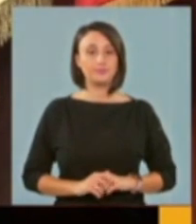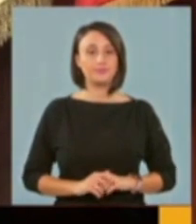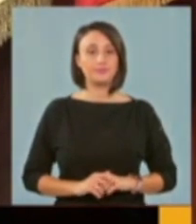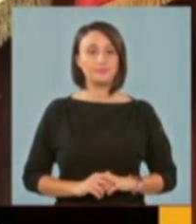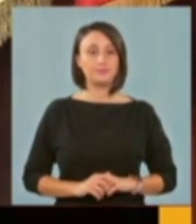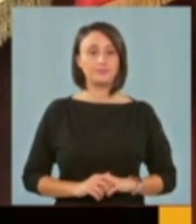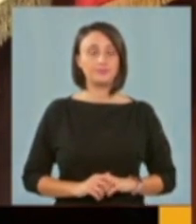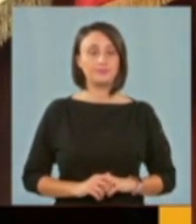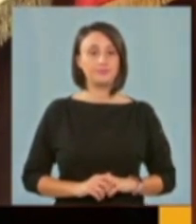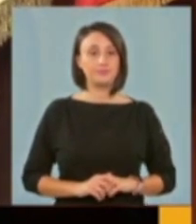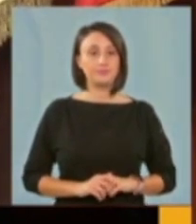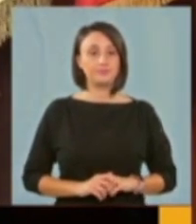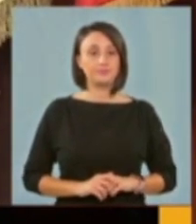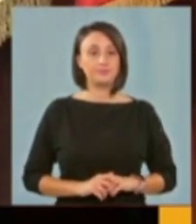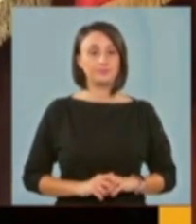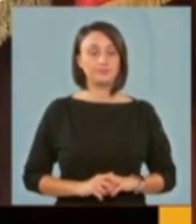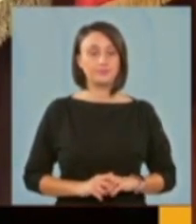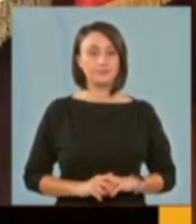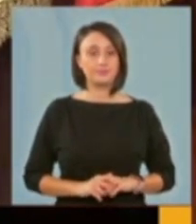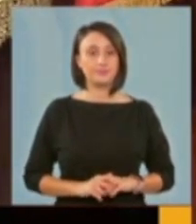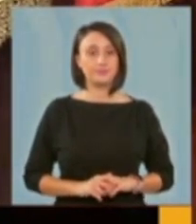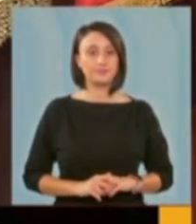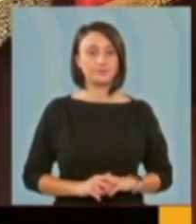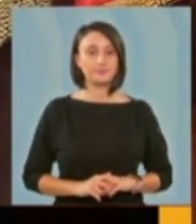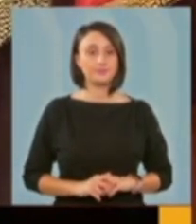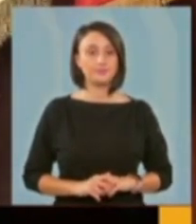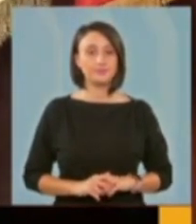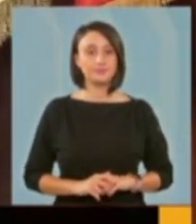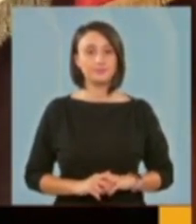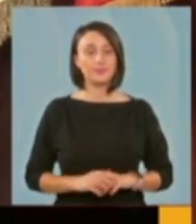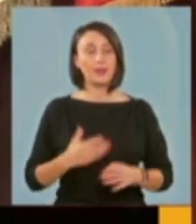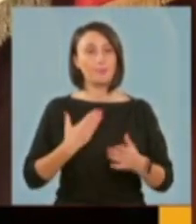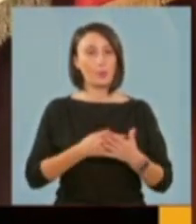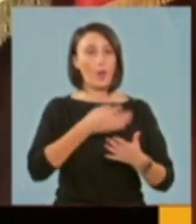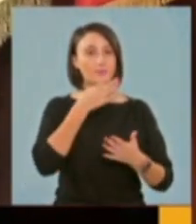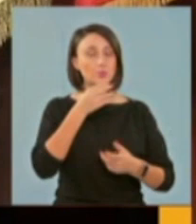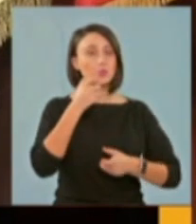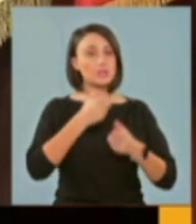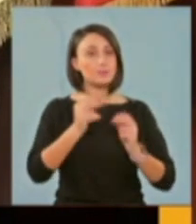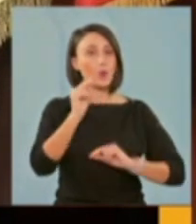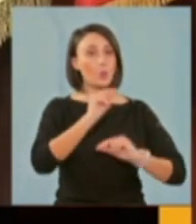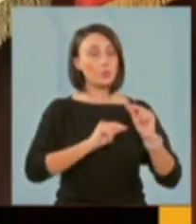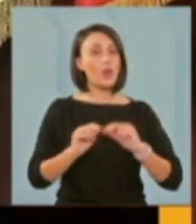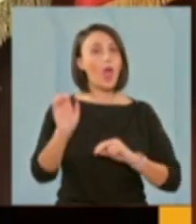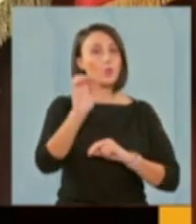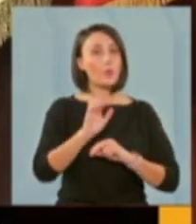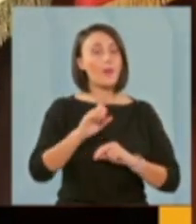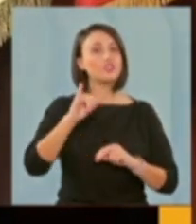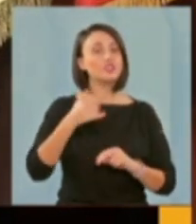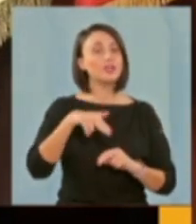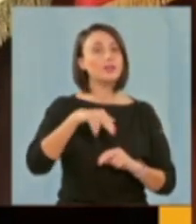Pentru că am vorbit de cele două organisme, Uniunea Europeană și Alianța Nord-Atlantică,